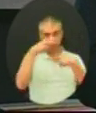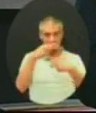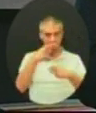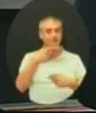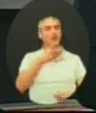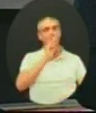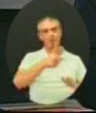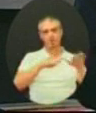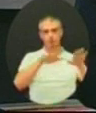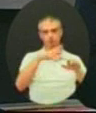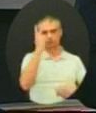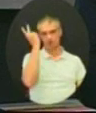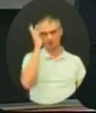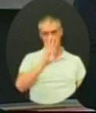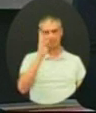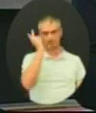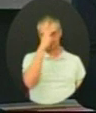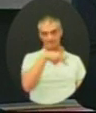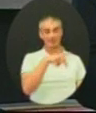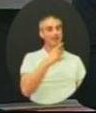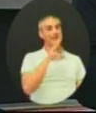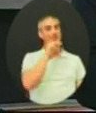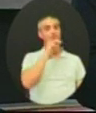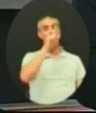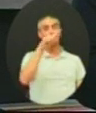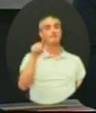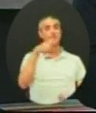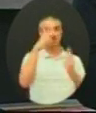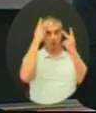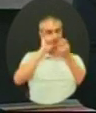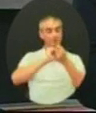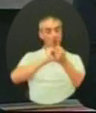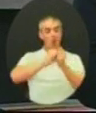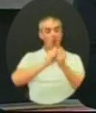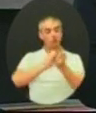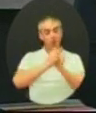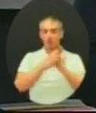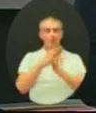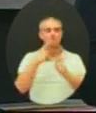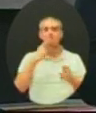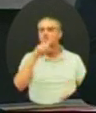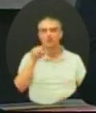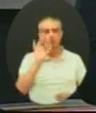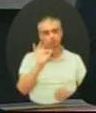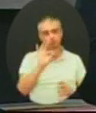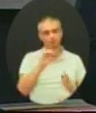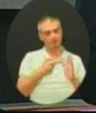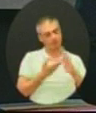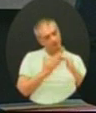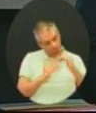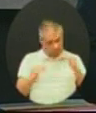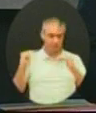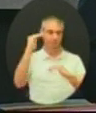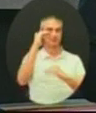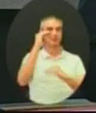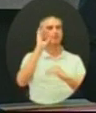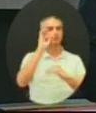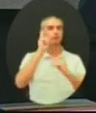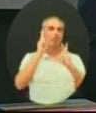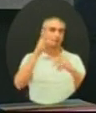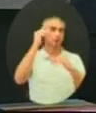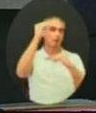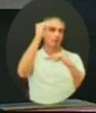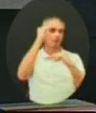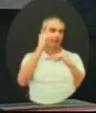מבין גם ראש הממשלה נתניהו. הדיבורים על ביטול ההסכם או שינויו, המילה ביטול הייתה בעיקר בשביל להציב את הרף גבוה, כדי שיהיה אפשר